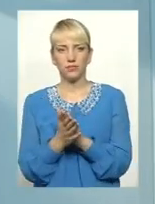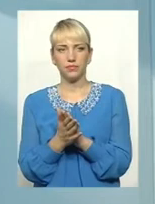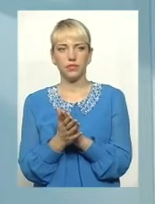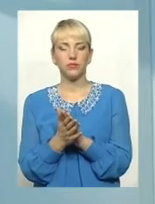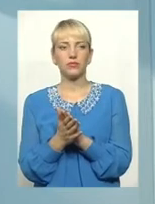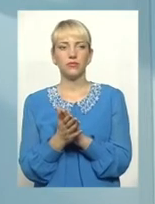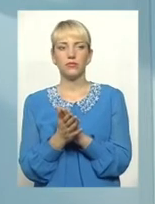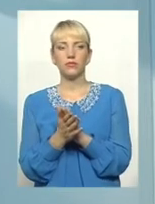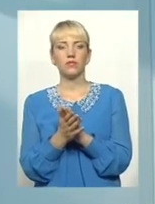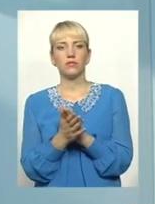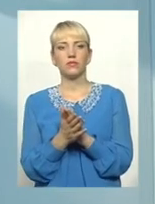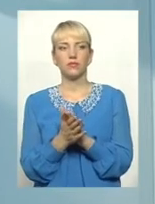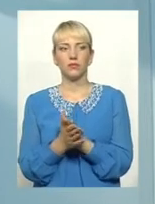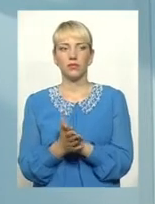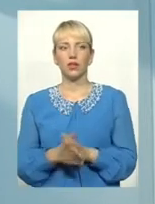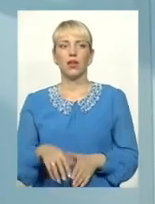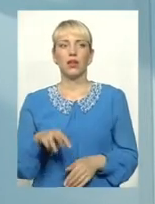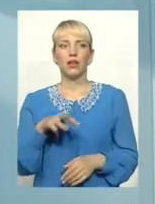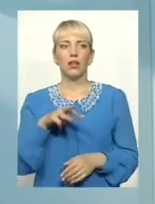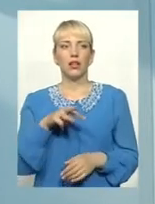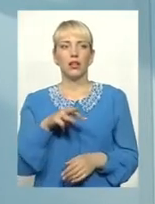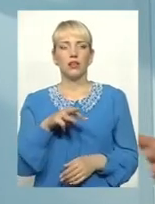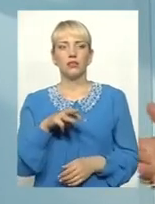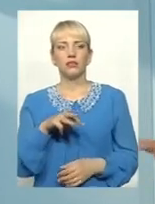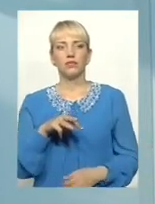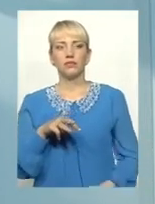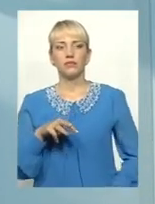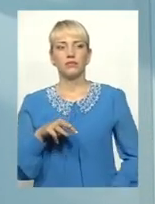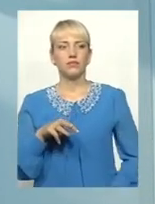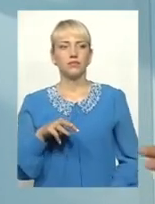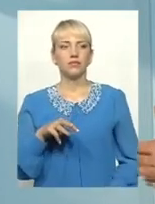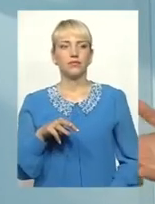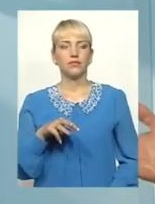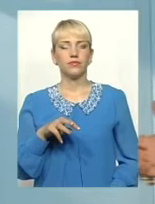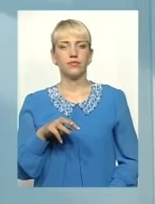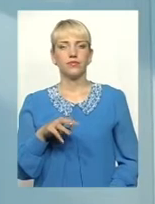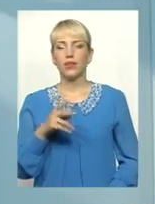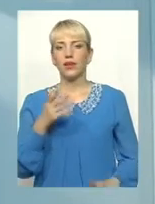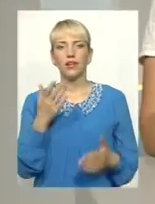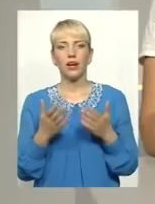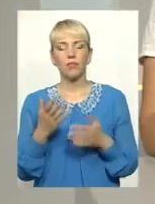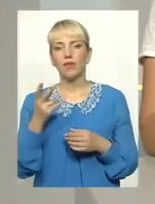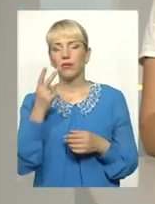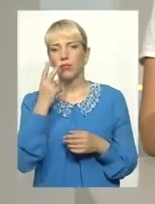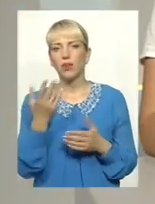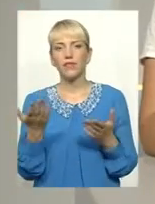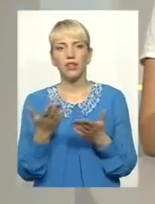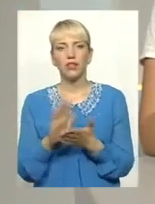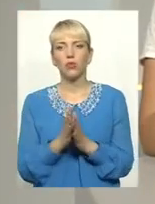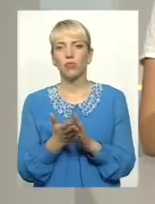тут сказали пана Мазурука, це так смішно звучить, ви би побачили, в яких умовах це все, то це жах.